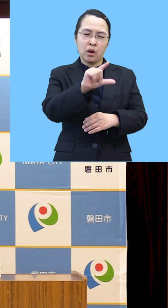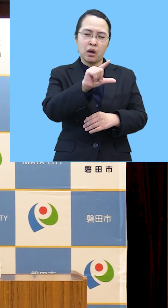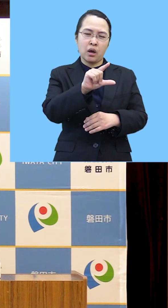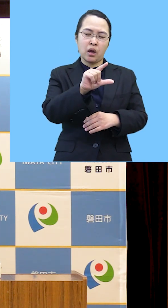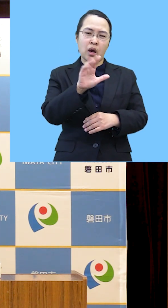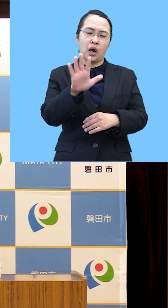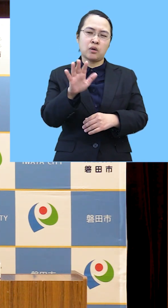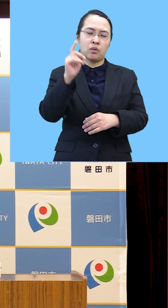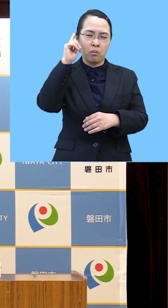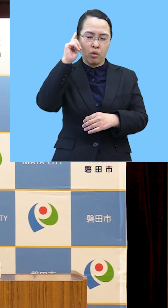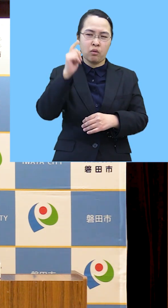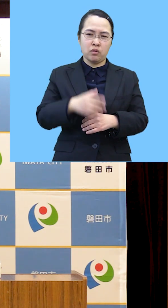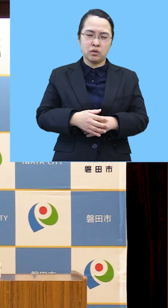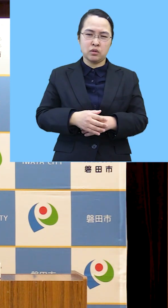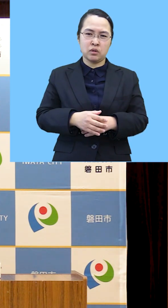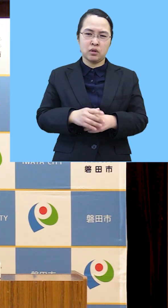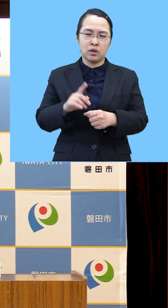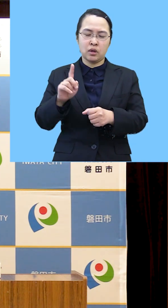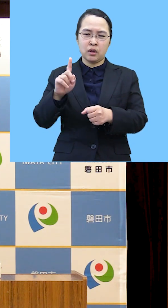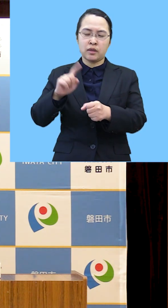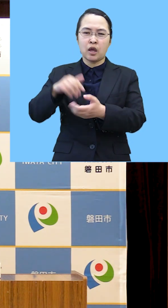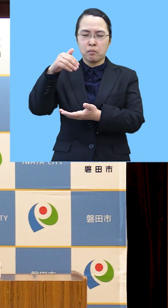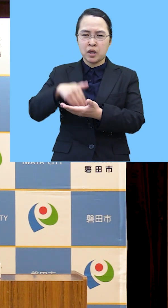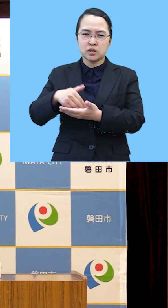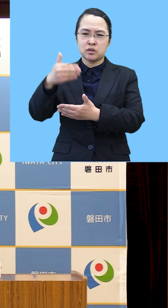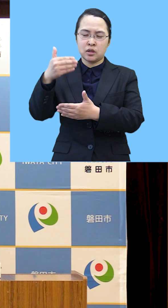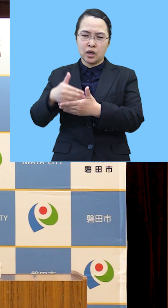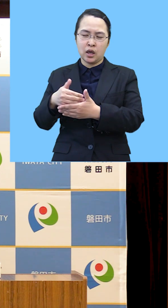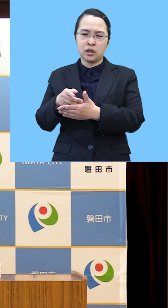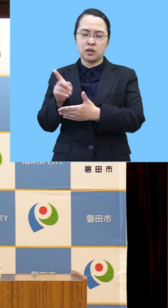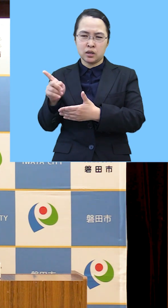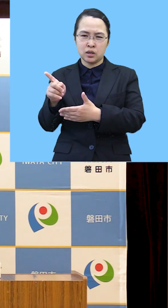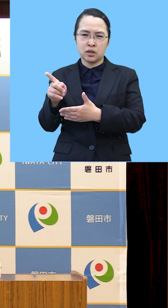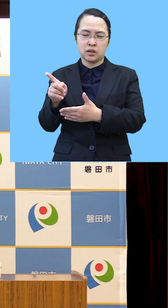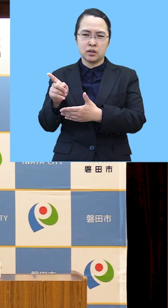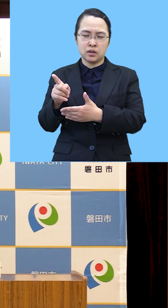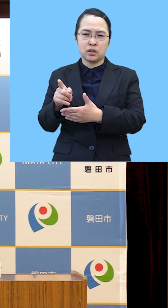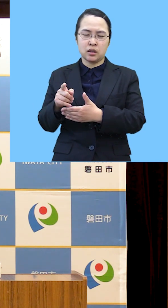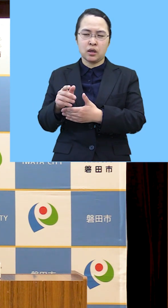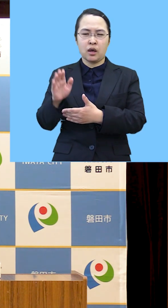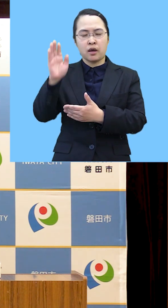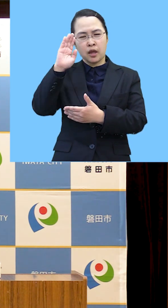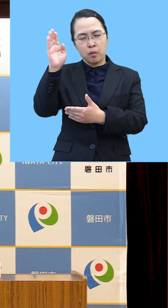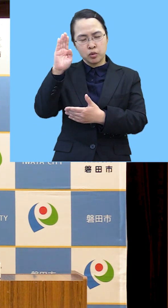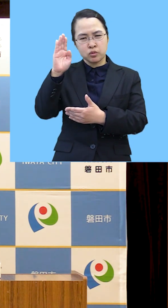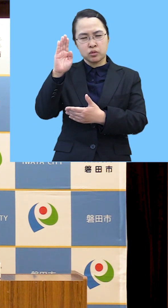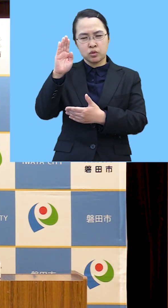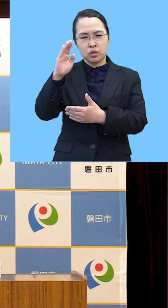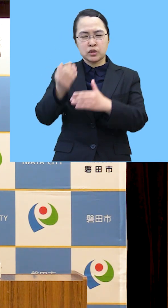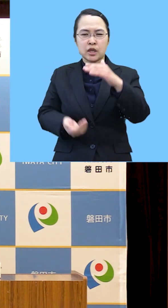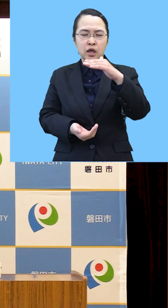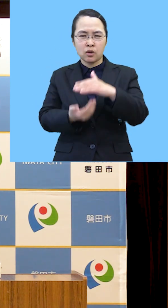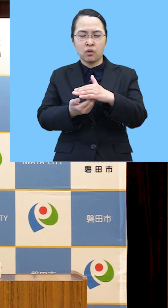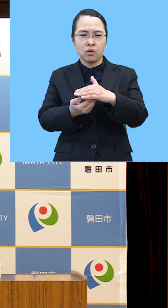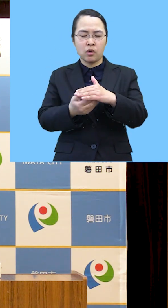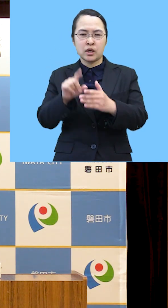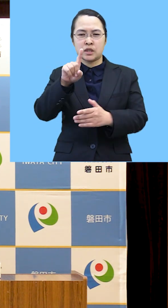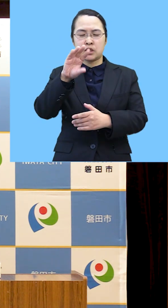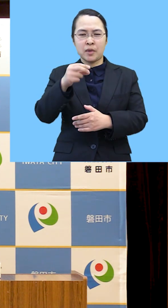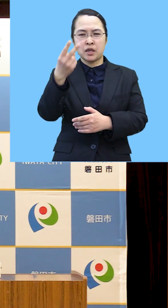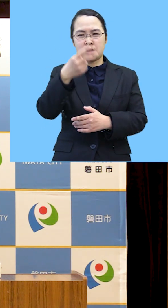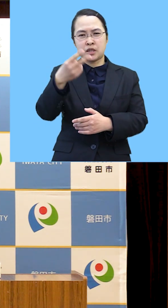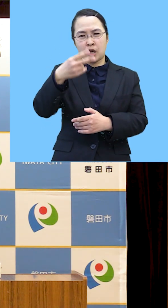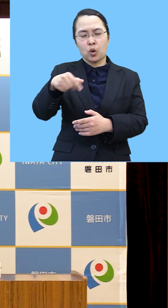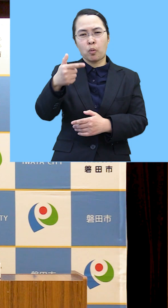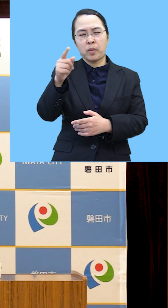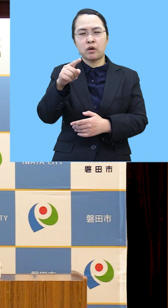なというふうに思っています。年末に県の方がおそらくピークは1万